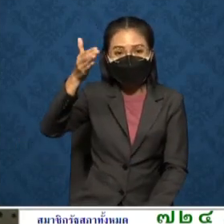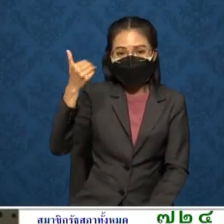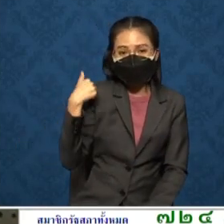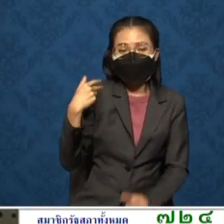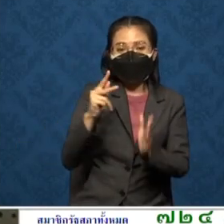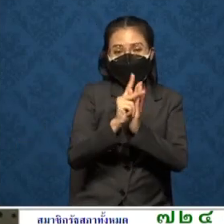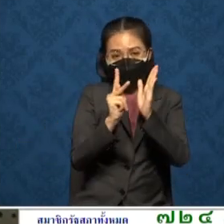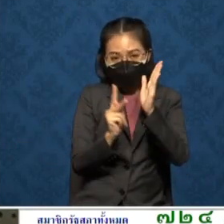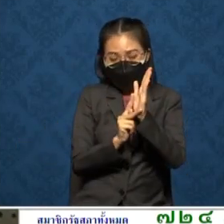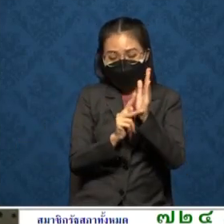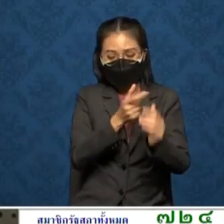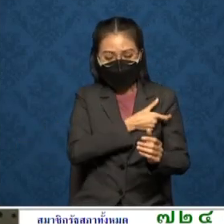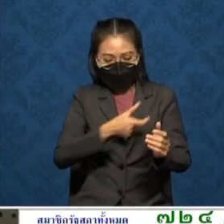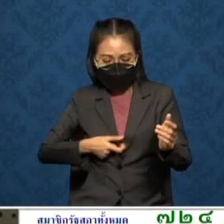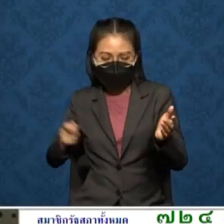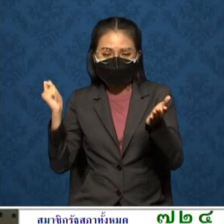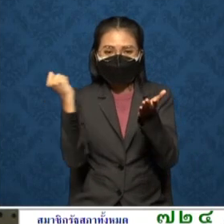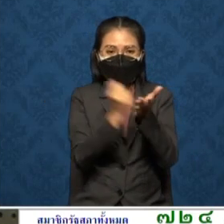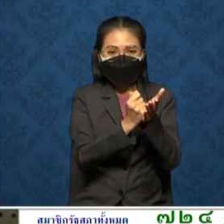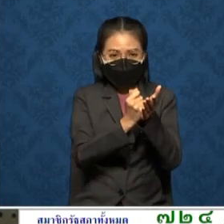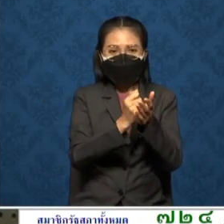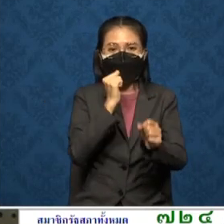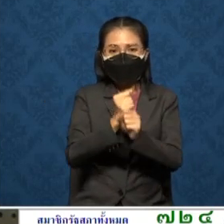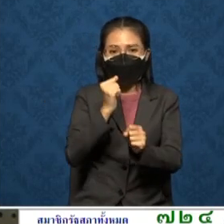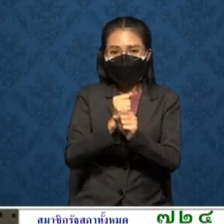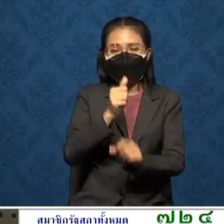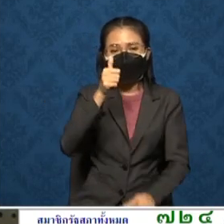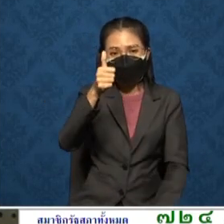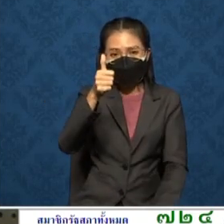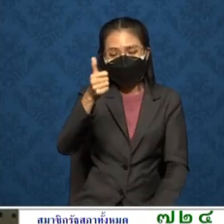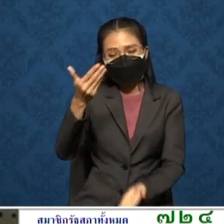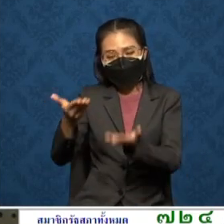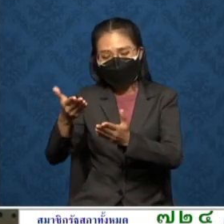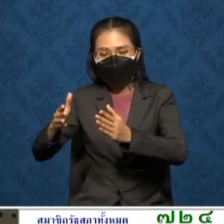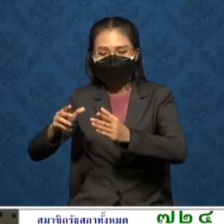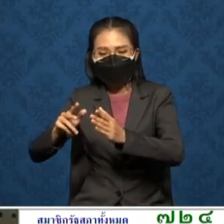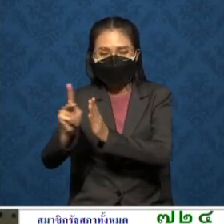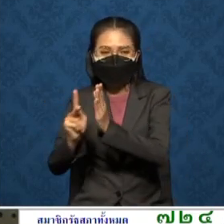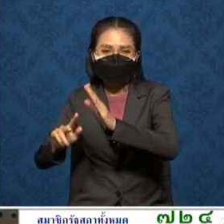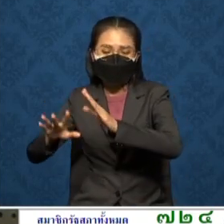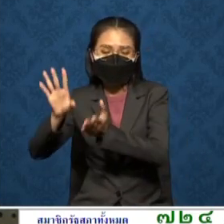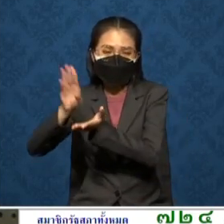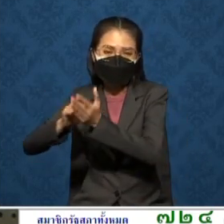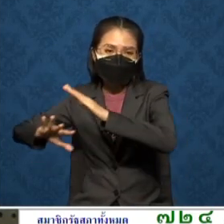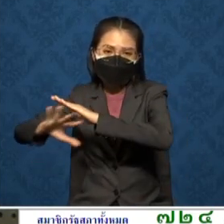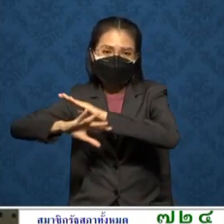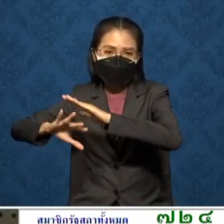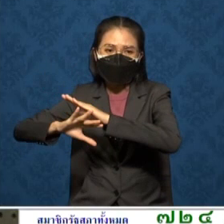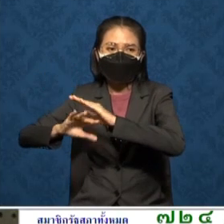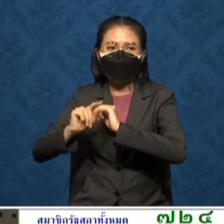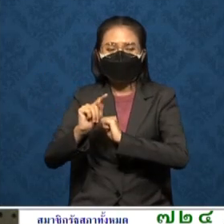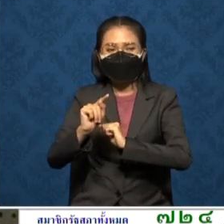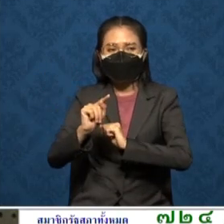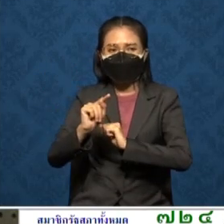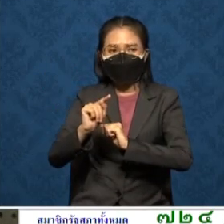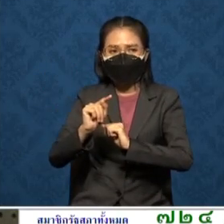าฉบับอิเล็กทรอนิกส์ได้นอกจากฉบับที่เป็นเอกสารซึ่งก็ออกมาตรงเวลาบ้างไม่ตรงเวลาบ้าง